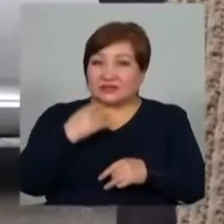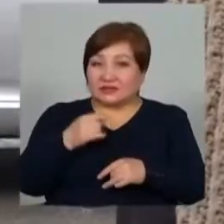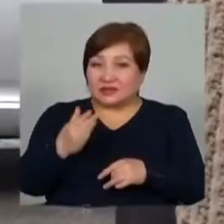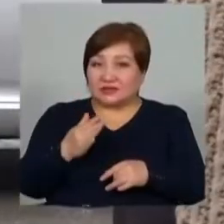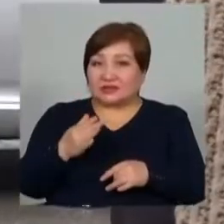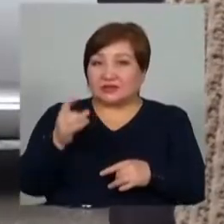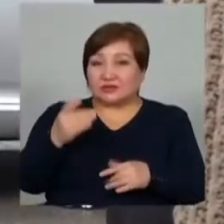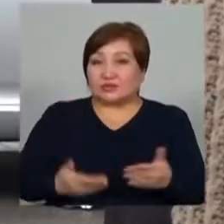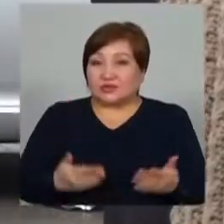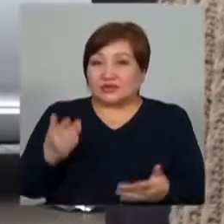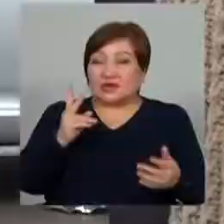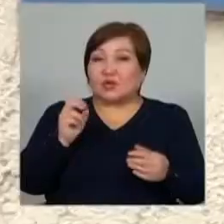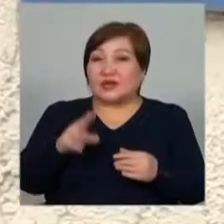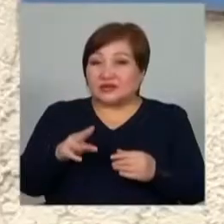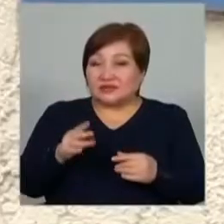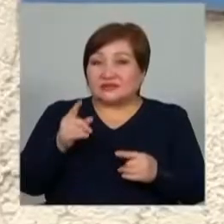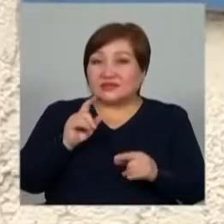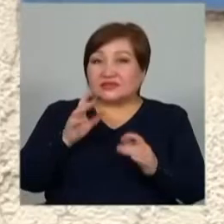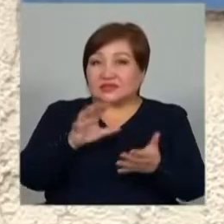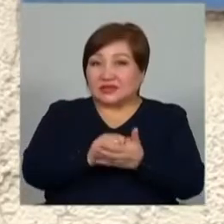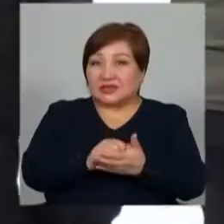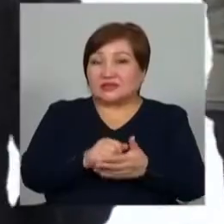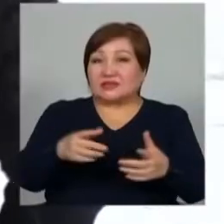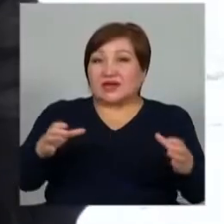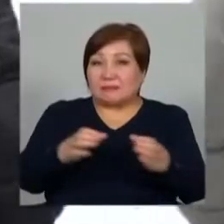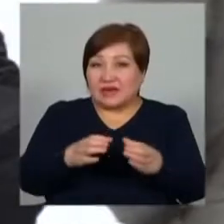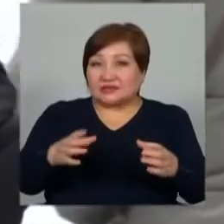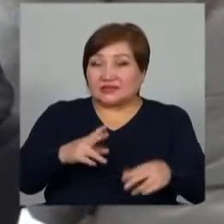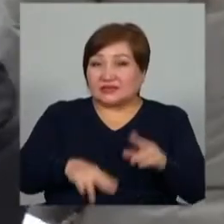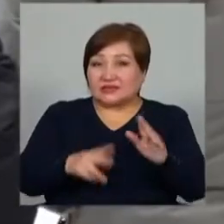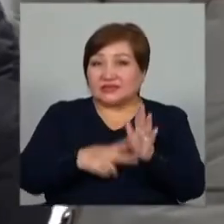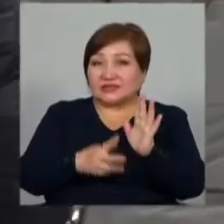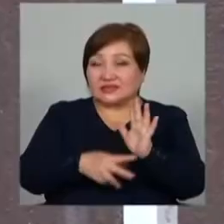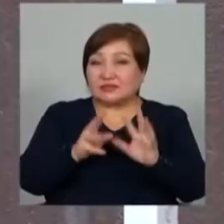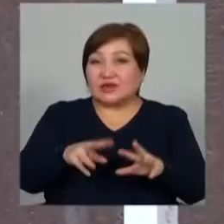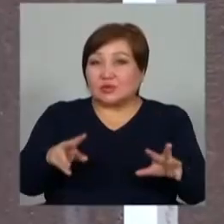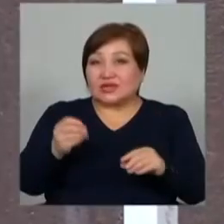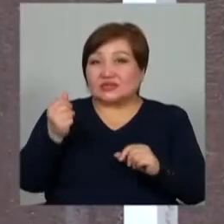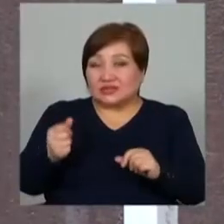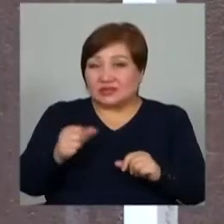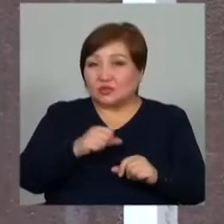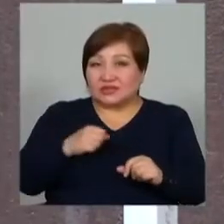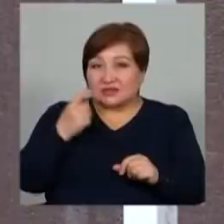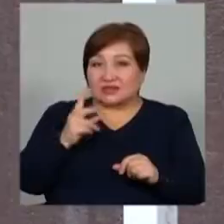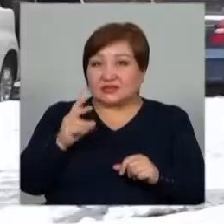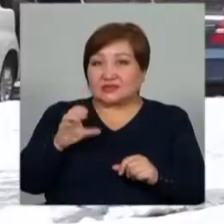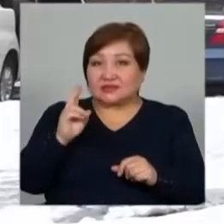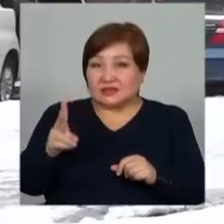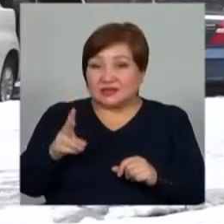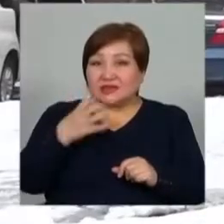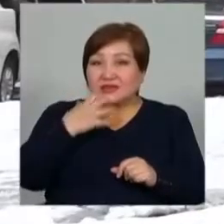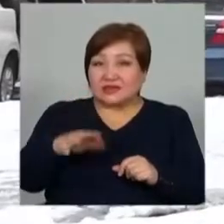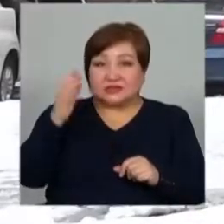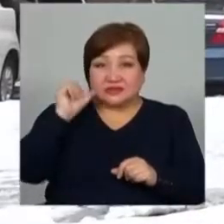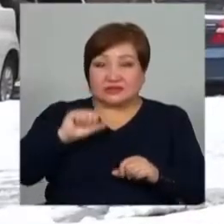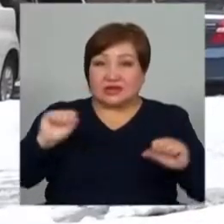кооперативі өздерін жалдаған мердігер мекемеге 80 миллион теңге ақша қарыз. Өйткені әлгі өздері атаған КСК ыстық суық судың айлық есебін